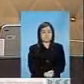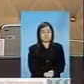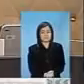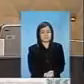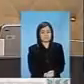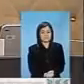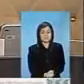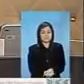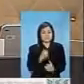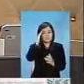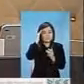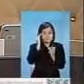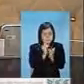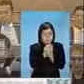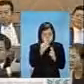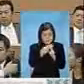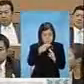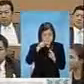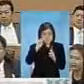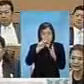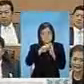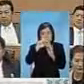ท่านจ่าประสิทธิ์ครับ